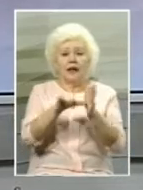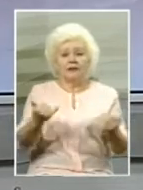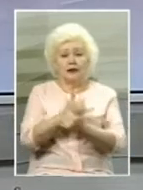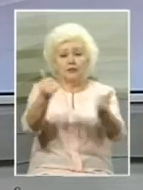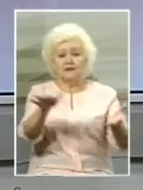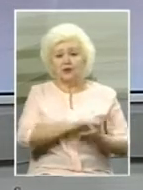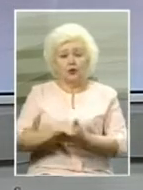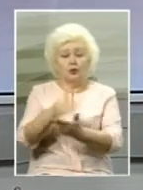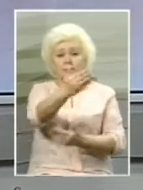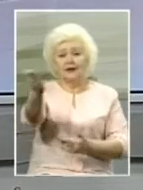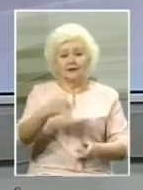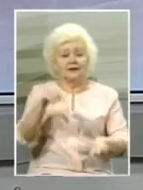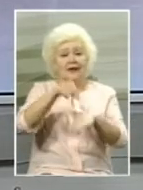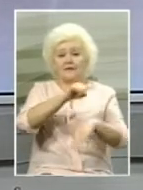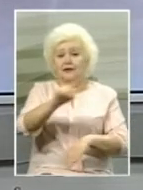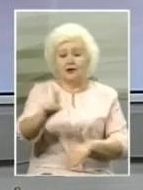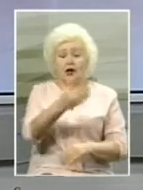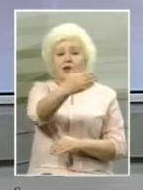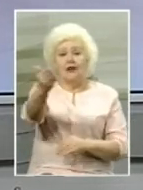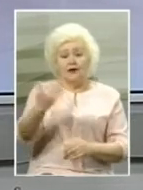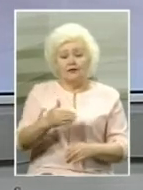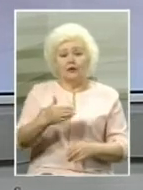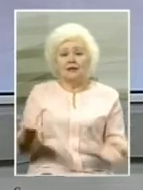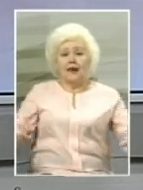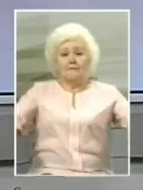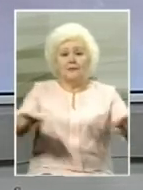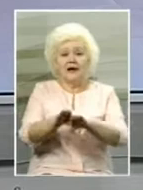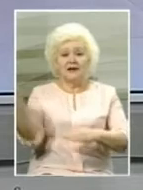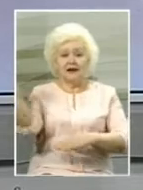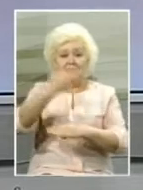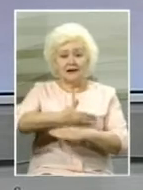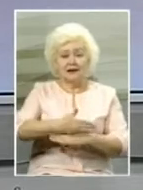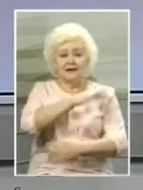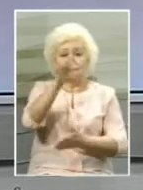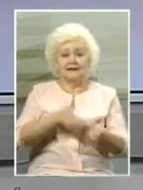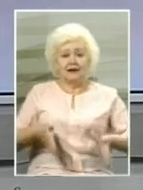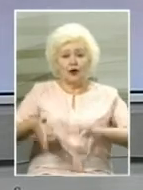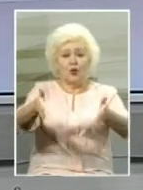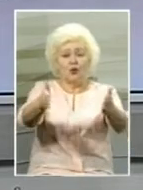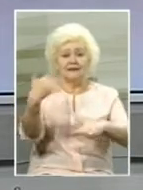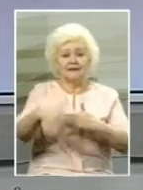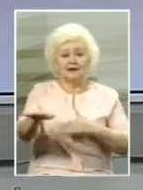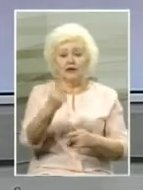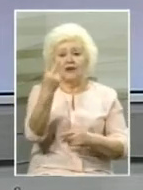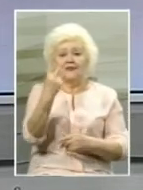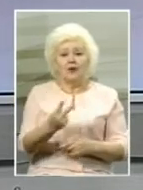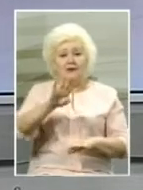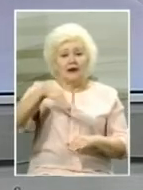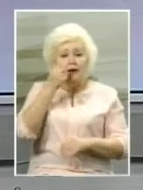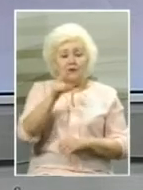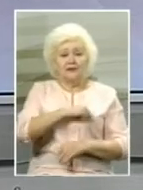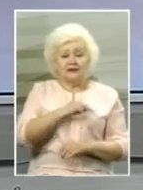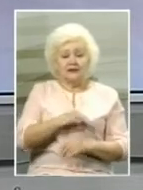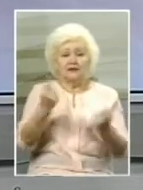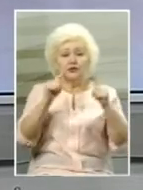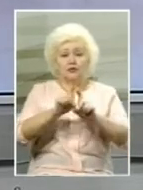енергопостачальної компанії, але на них не відреагували і вони перекрили центральний проспект Херсона. А у другій половині дня працівники